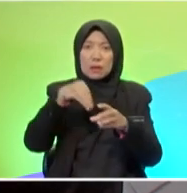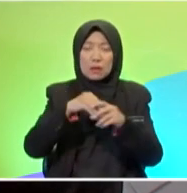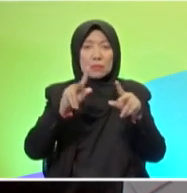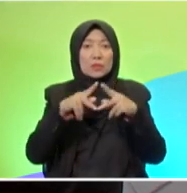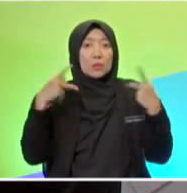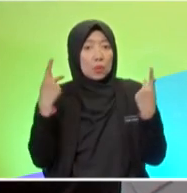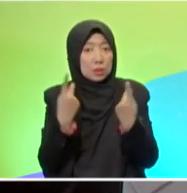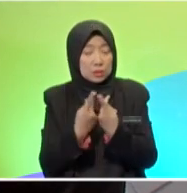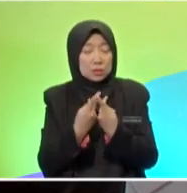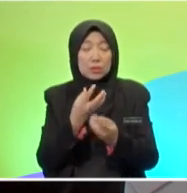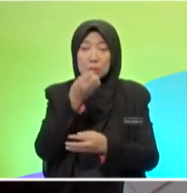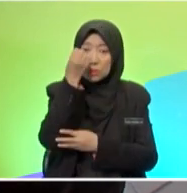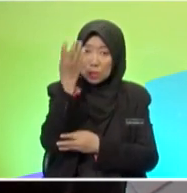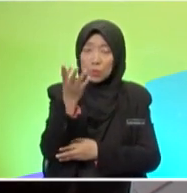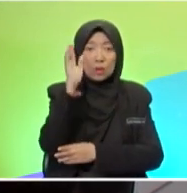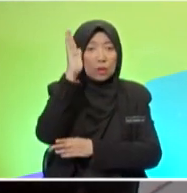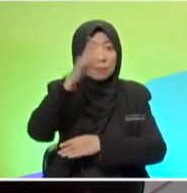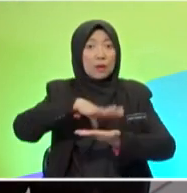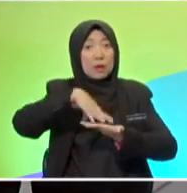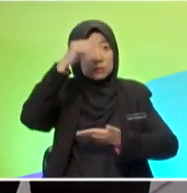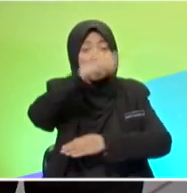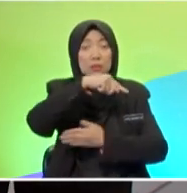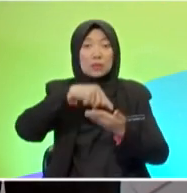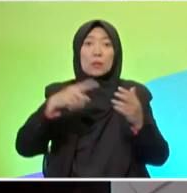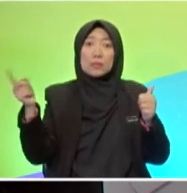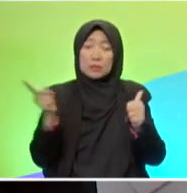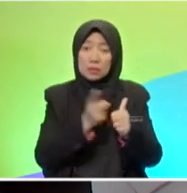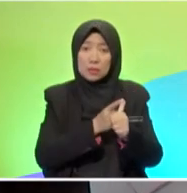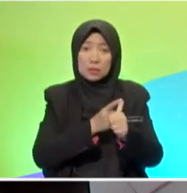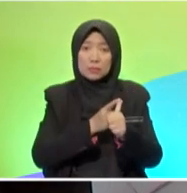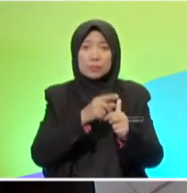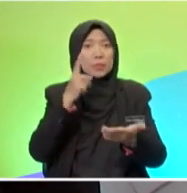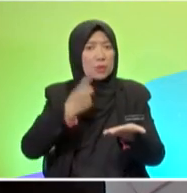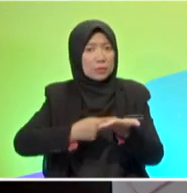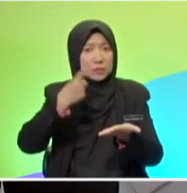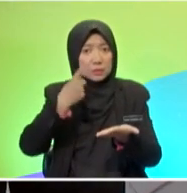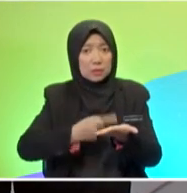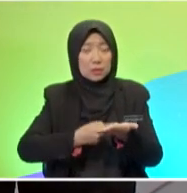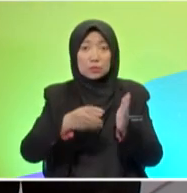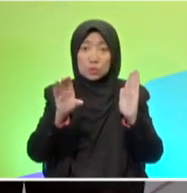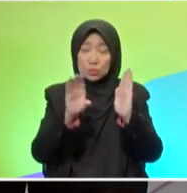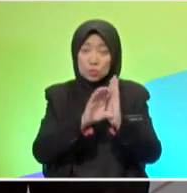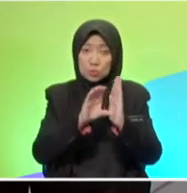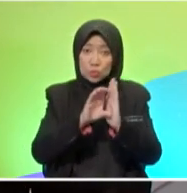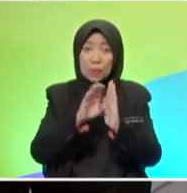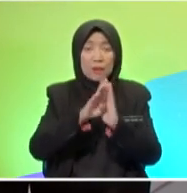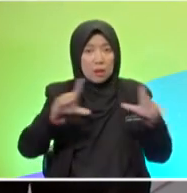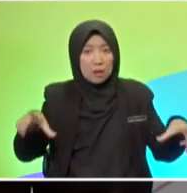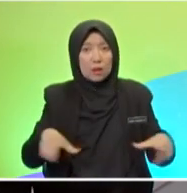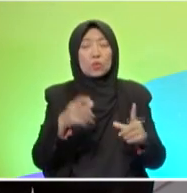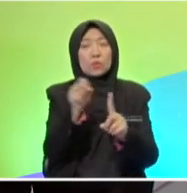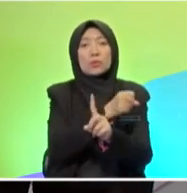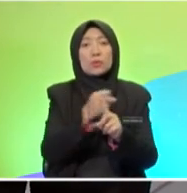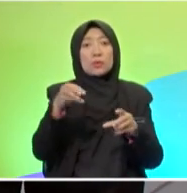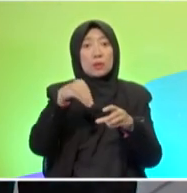sampaikan mereka ke belajar kepada Hari ini adalah yang pertama membincangkan contoh situasi kendaraan dalam